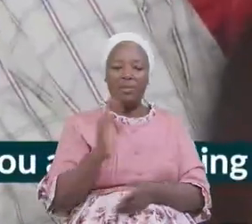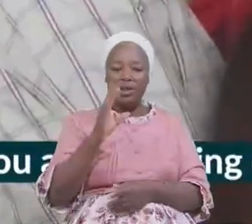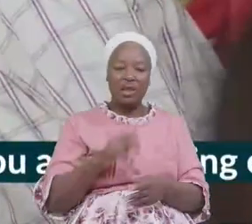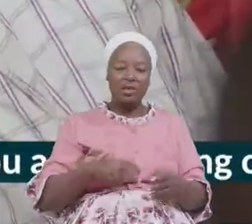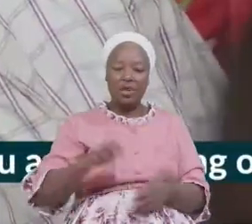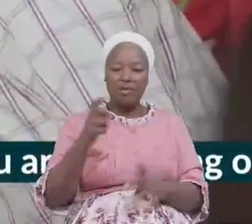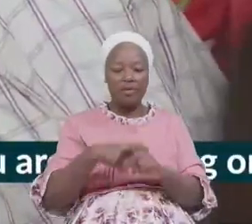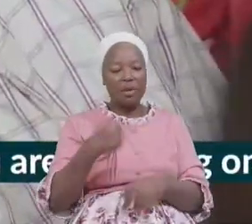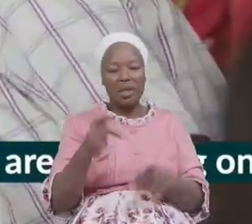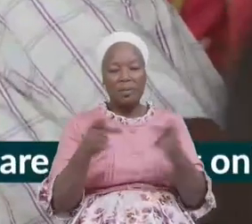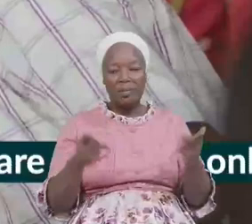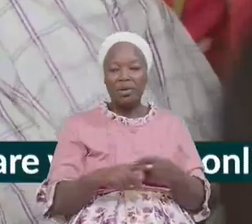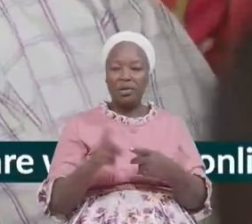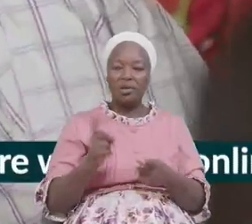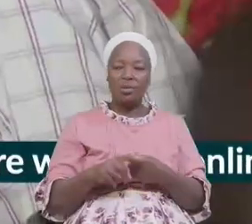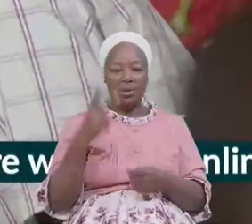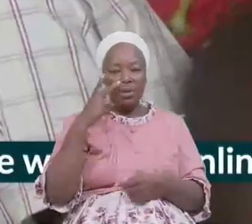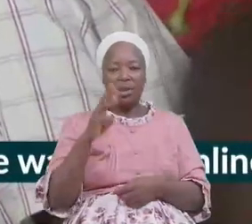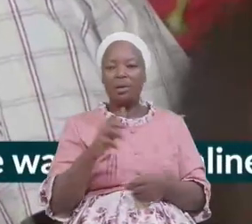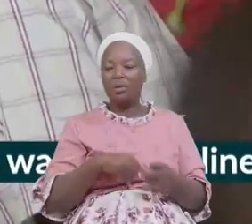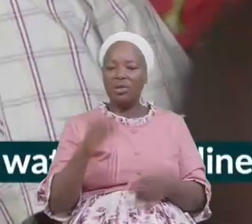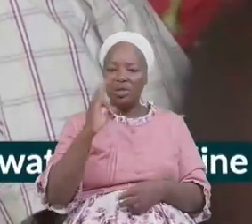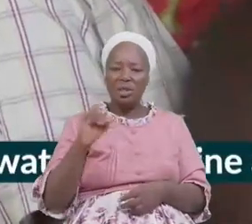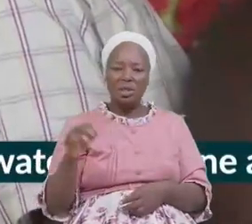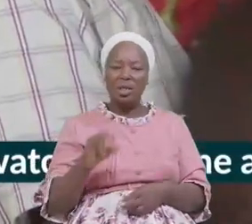Et nous enseignait, nous aidait.